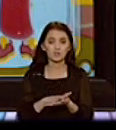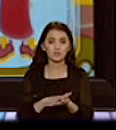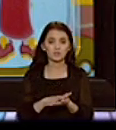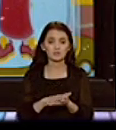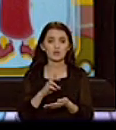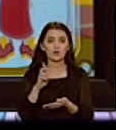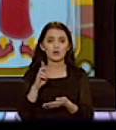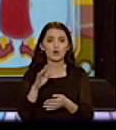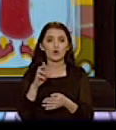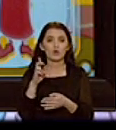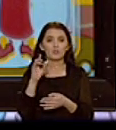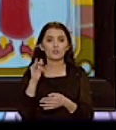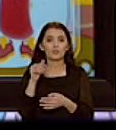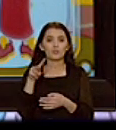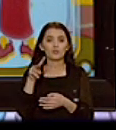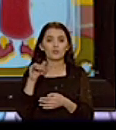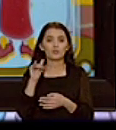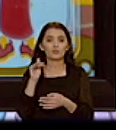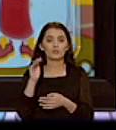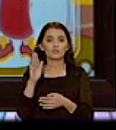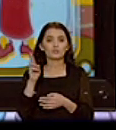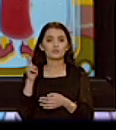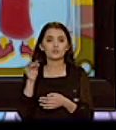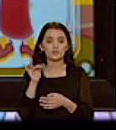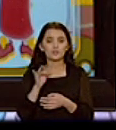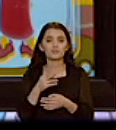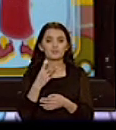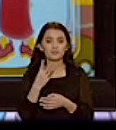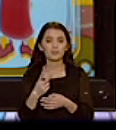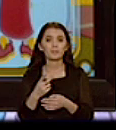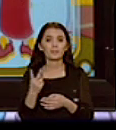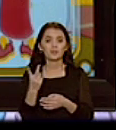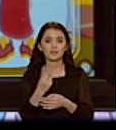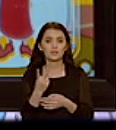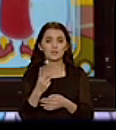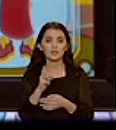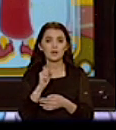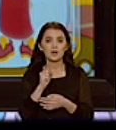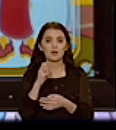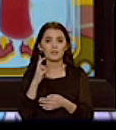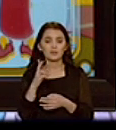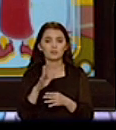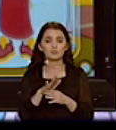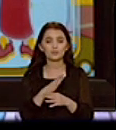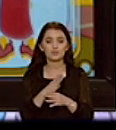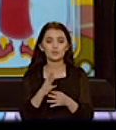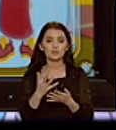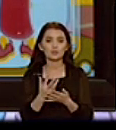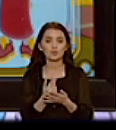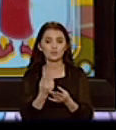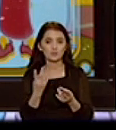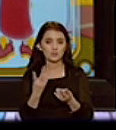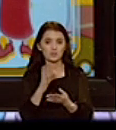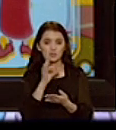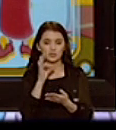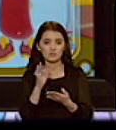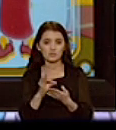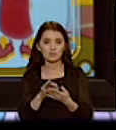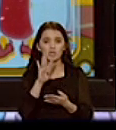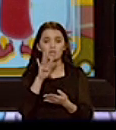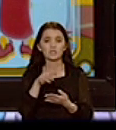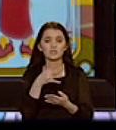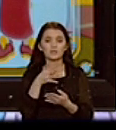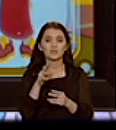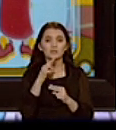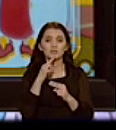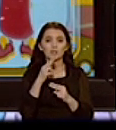esa bular bo'luvchi. A va B ning bo'linmasini topishimiz kerak. Demak, jadvalga diqqat